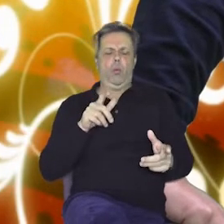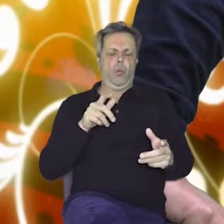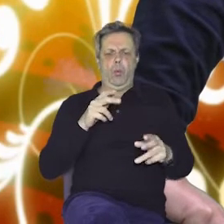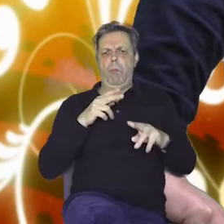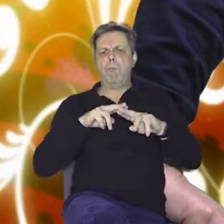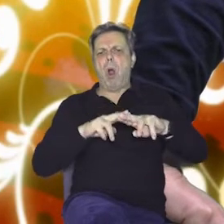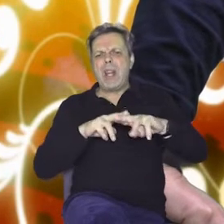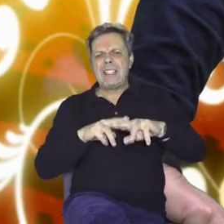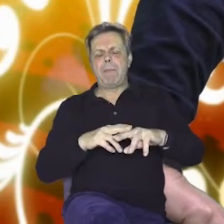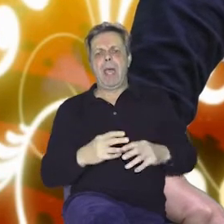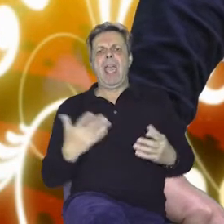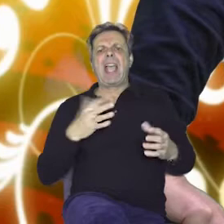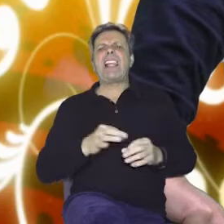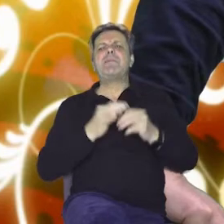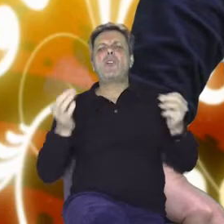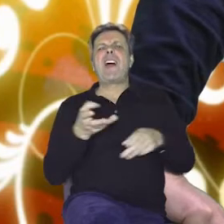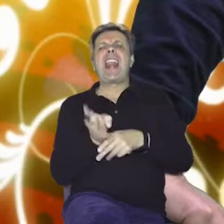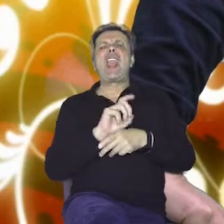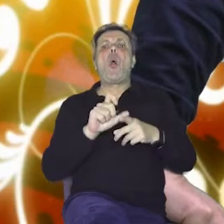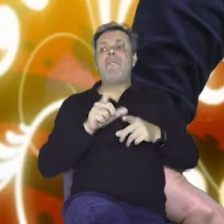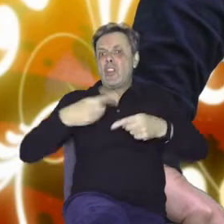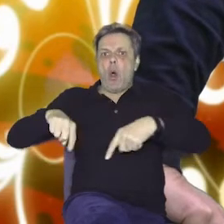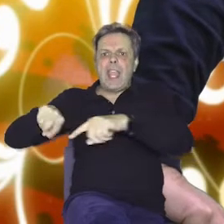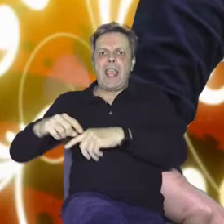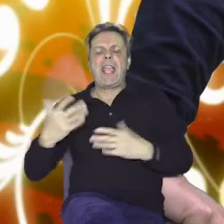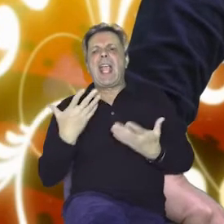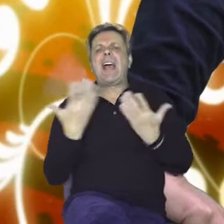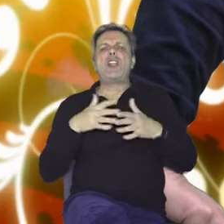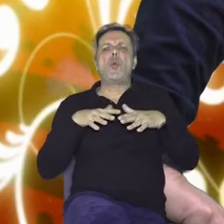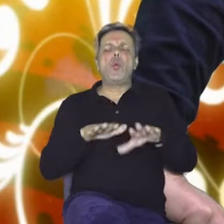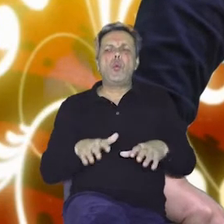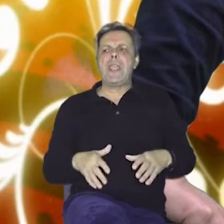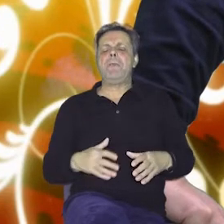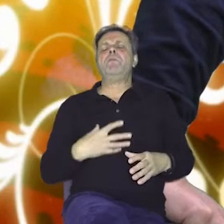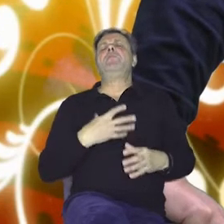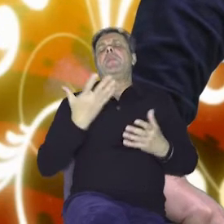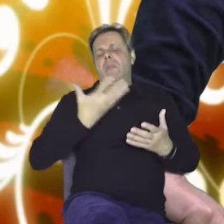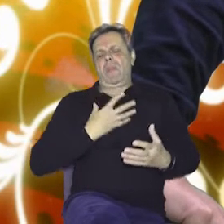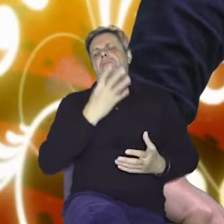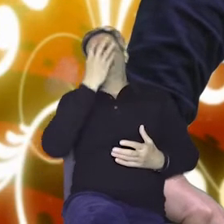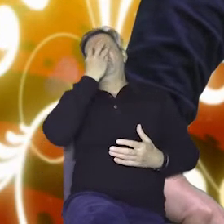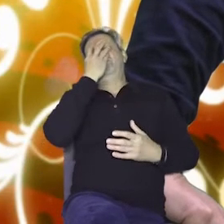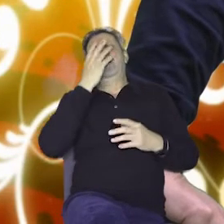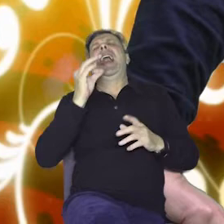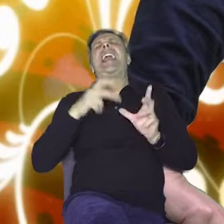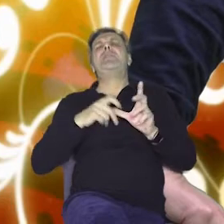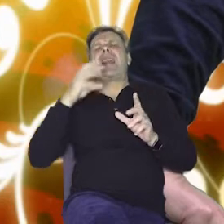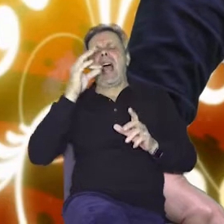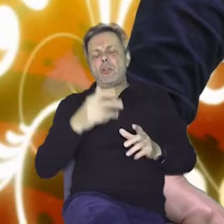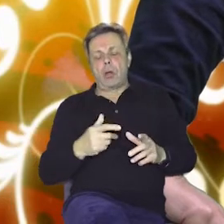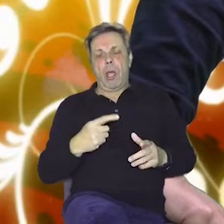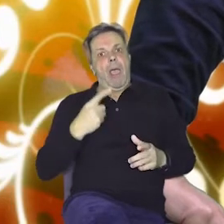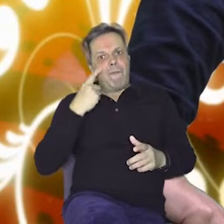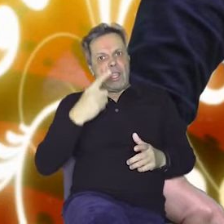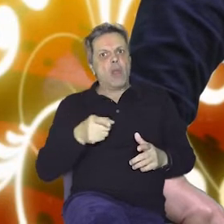otvarali COVID odjele, kad su ljudi završavali na respiratorima, onda se zapravo tek vidjelo da je